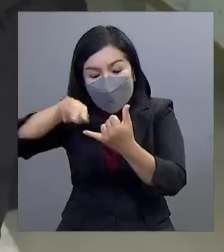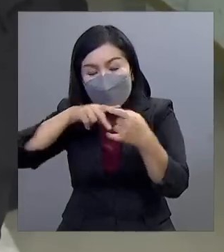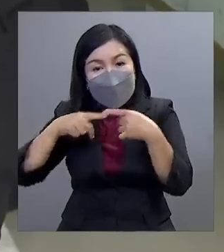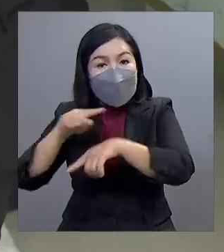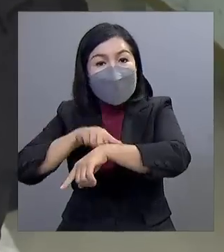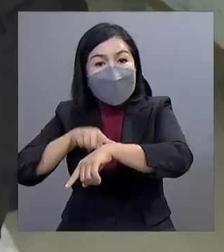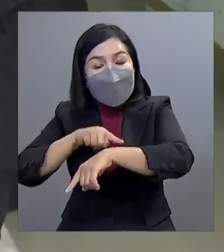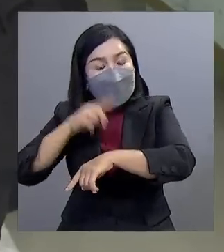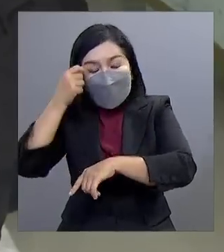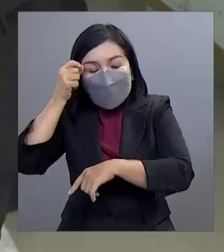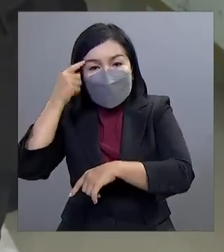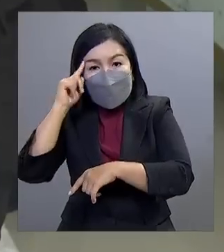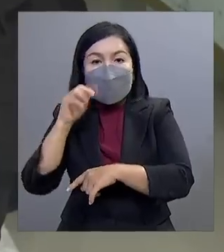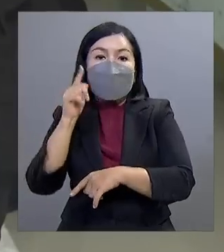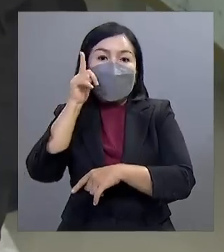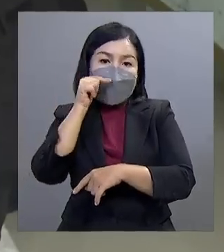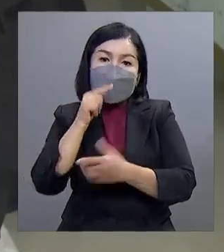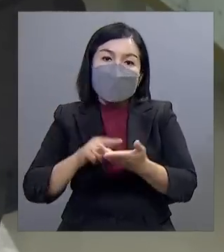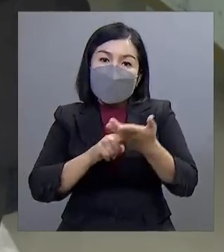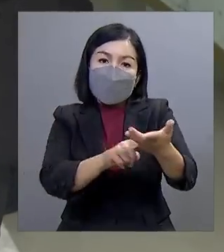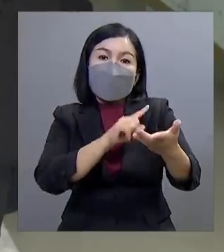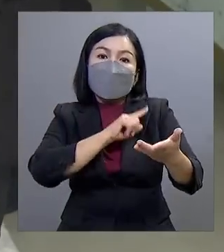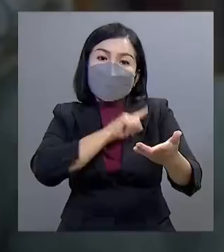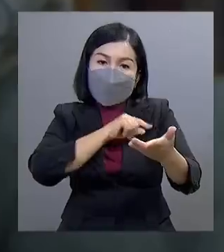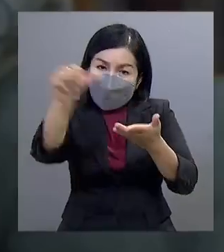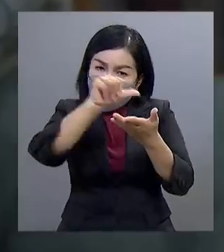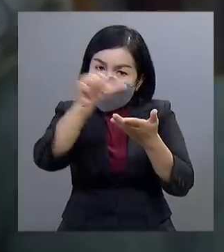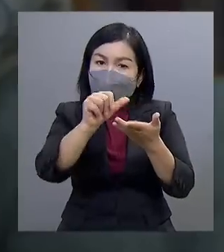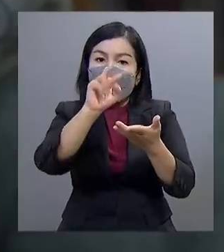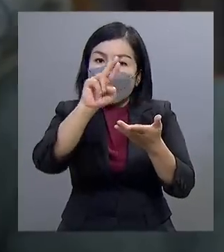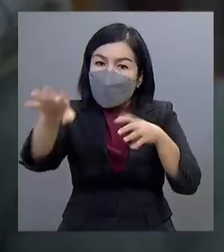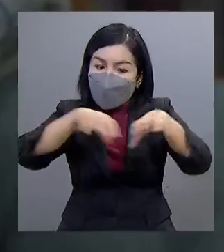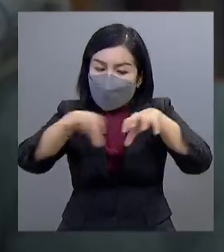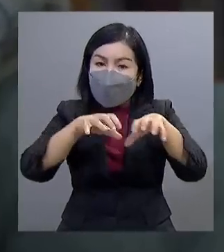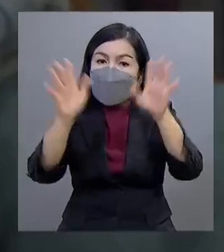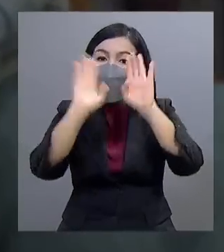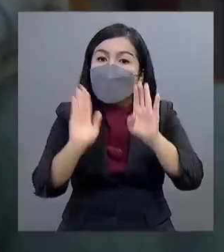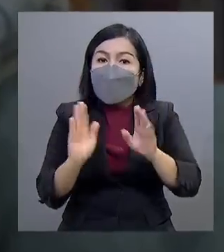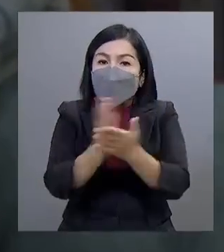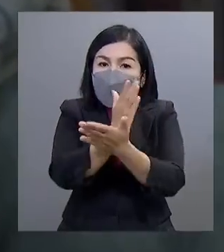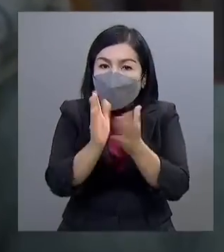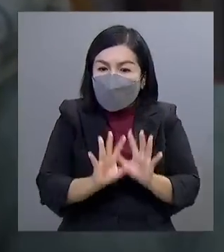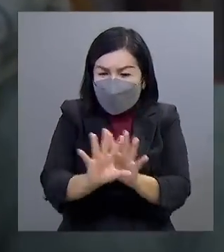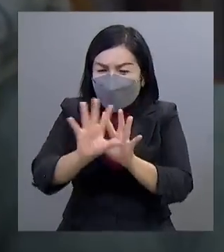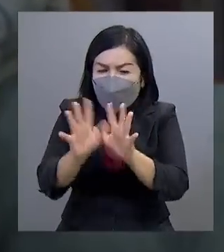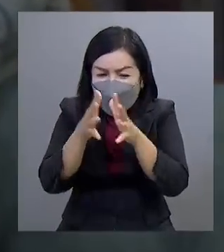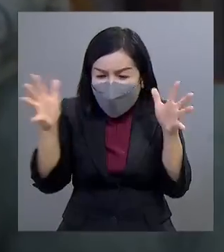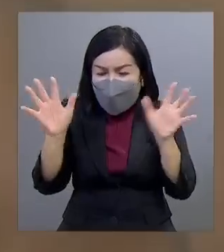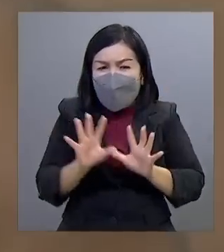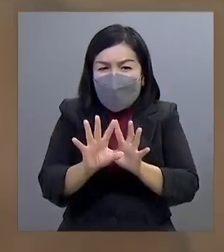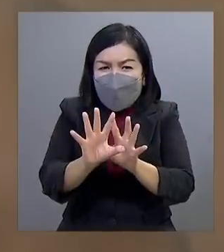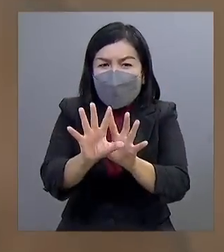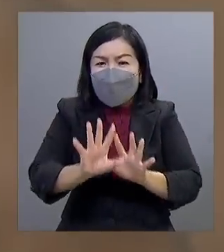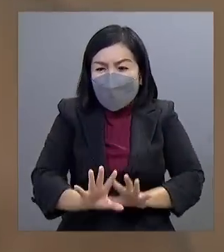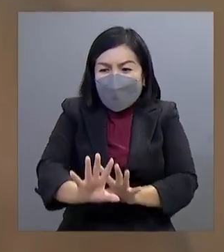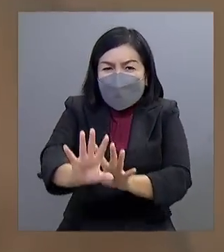อด้วยนะคะว่าขอให้ฝ่ายเกี่ยวข้องนั้นปรับปรุงระบบการจัดการผู้โดยสารหากพบว่ามีคนจำนวนมากอยู่กันที่ชานชาลาหรือว่